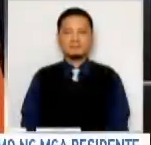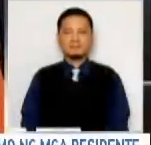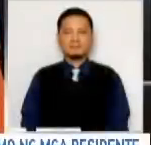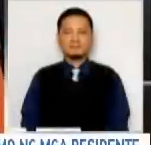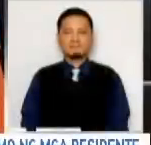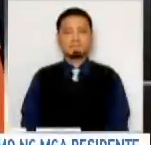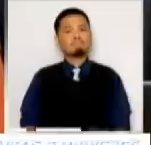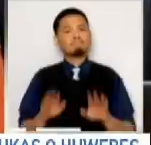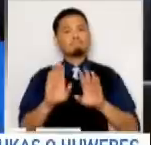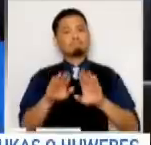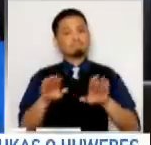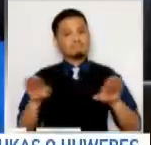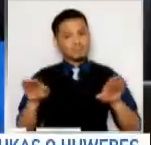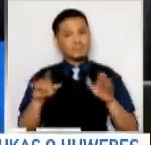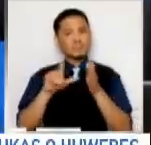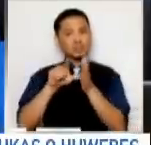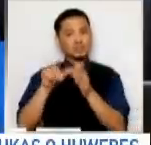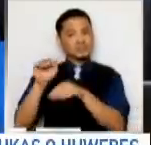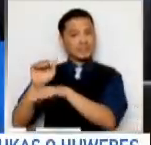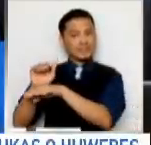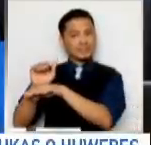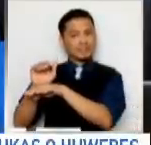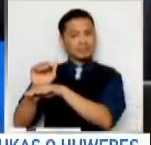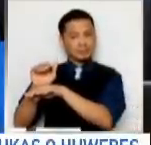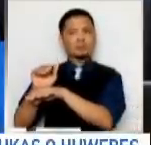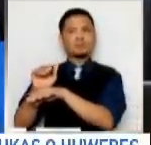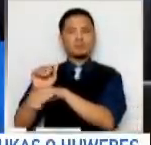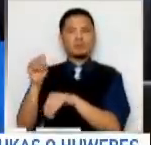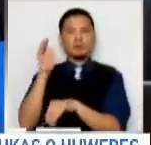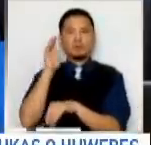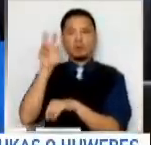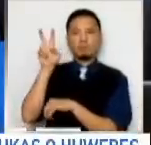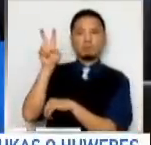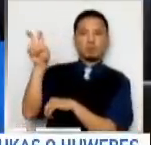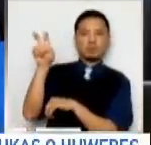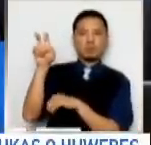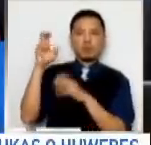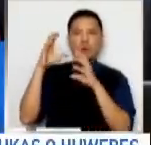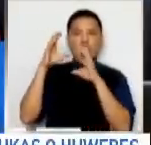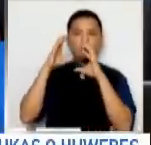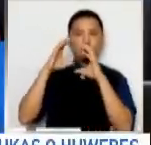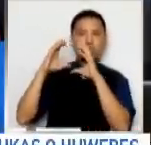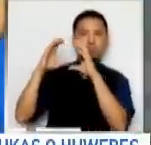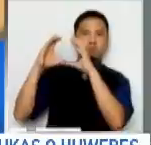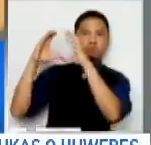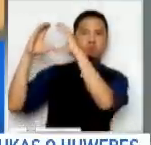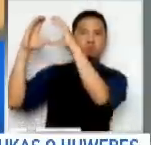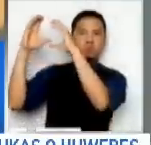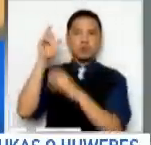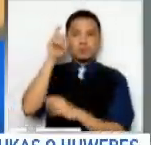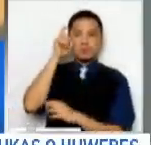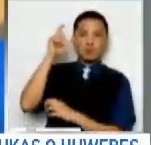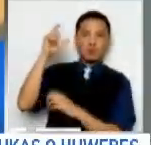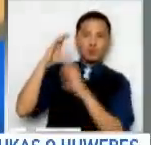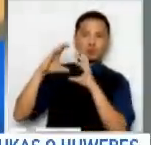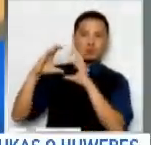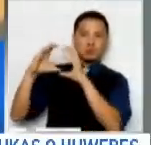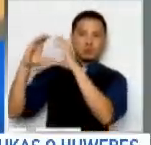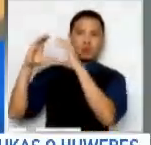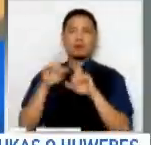kapuso, mamayang gabi po ang masasaksihan nyo na yung super moon dito sa ating bansa. Pero sa Buenos Aires,